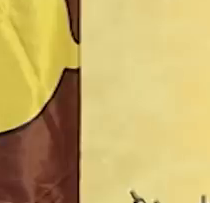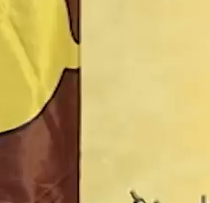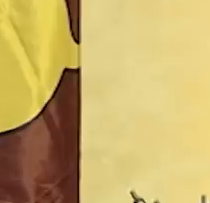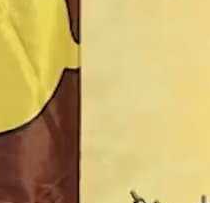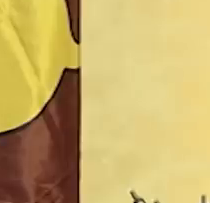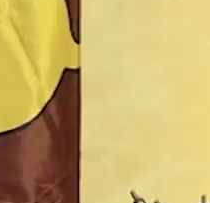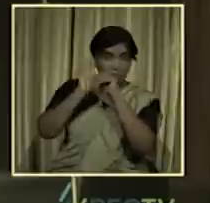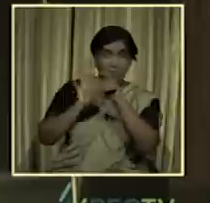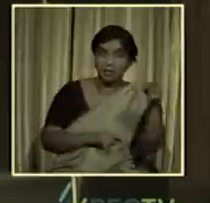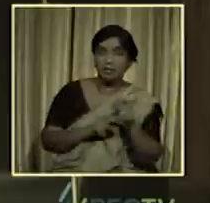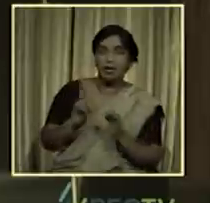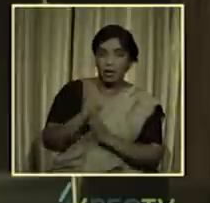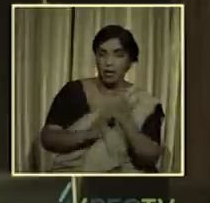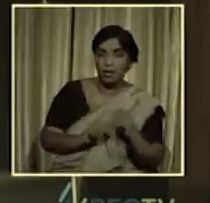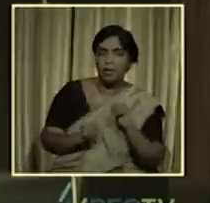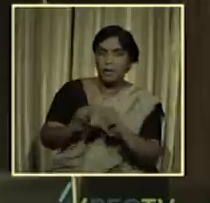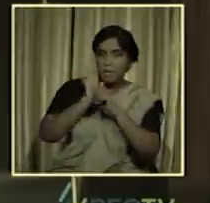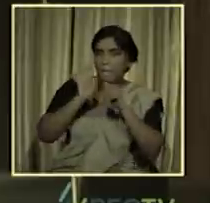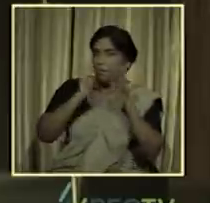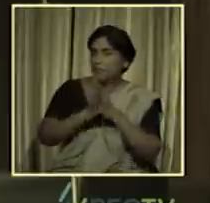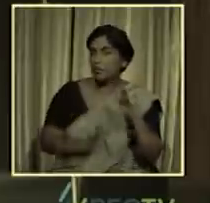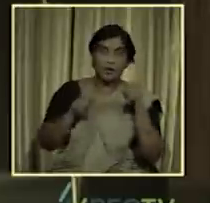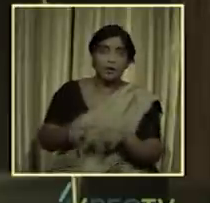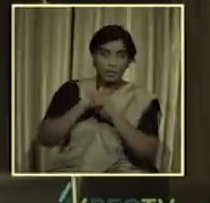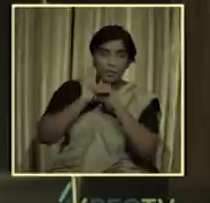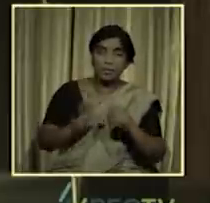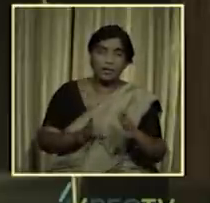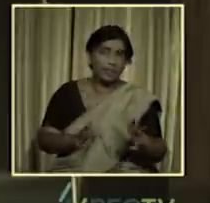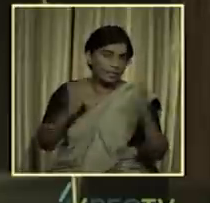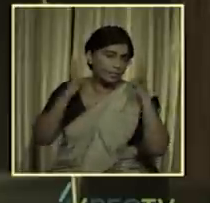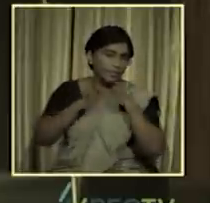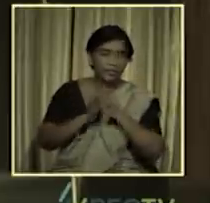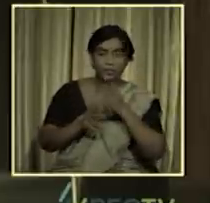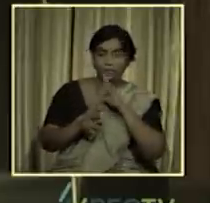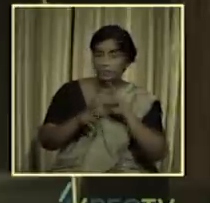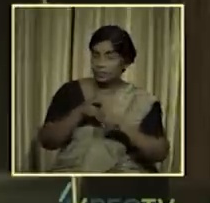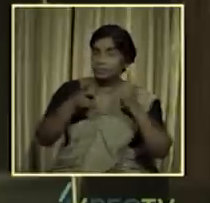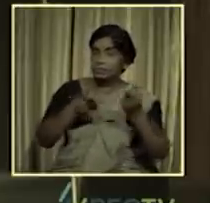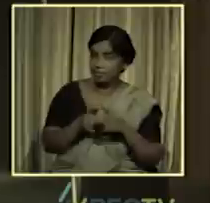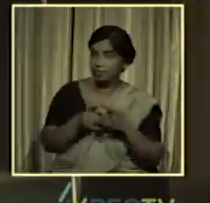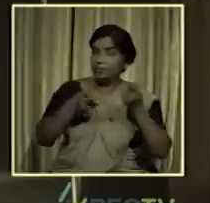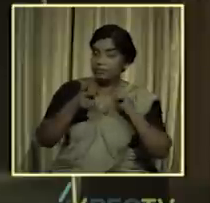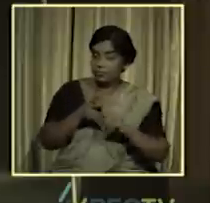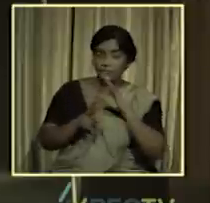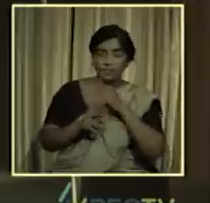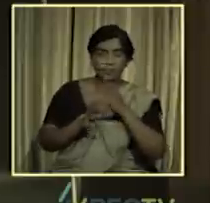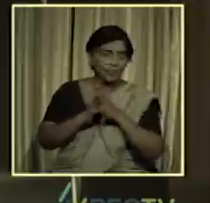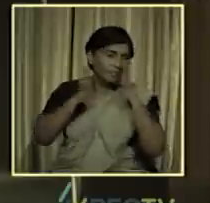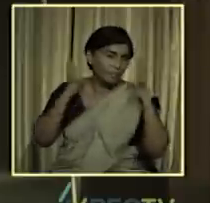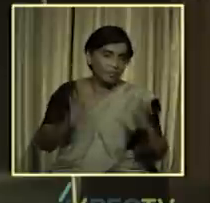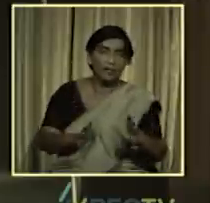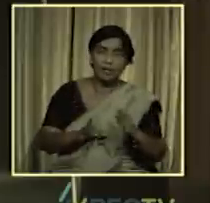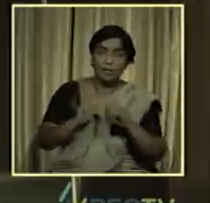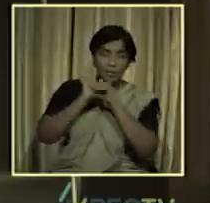මතක තියාගන්නක හොඳේ. අද ඒ ගැන අර ශානෙක්කන් රාසමාණික මන්ත්‍රීවරයාත් පාර්ලිමේන්තුවේදී කිව්වා. ඊට වඩා ලොකු